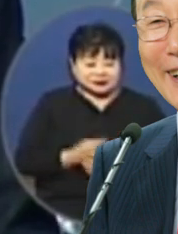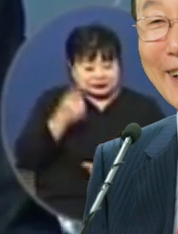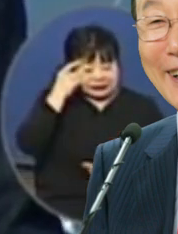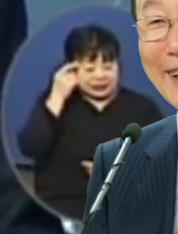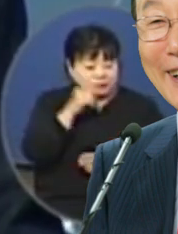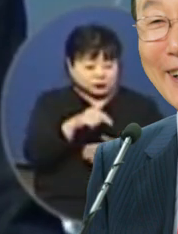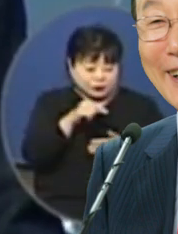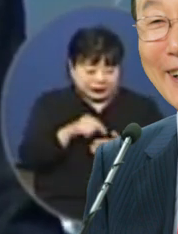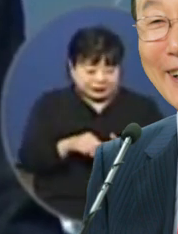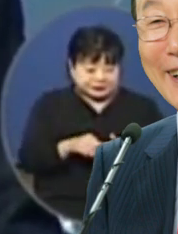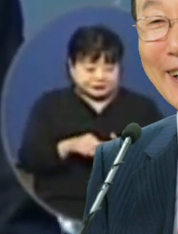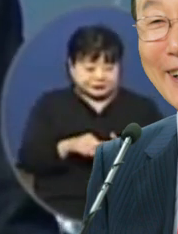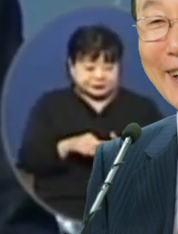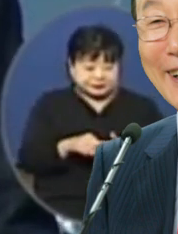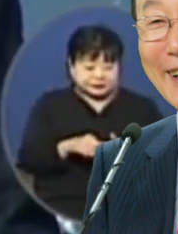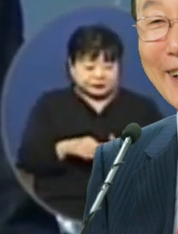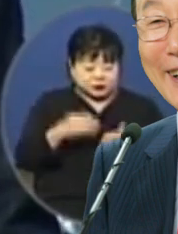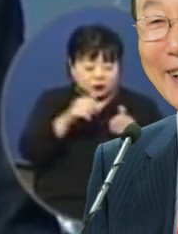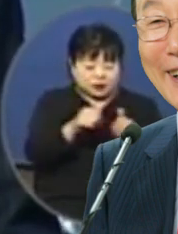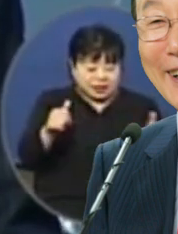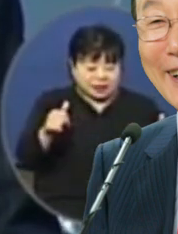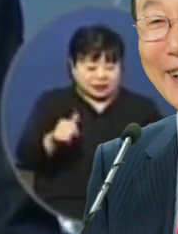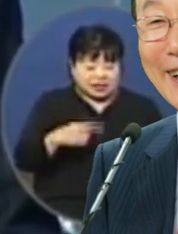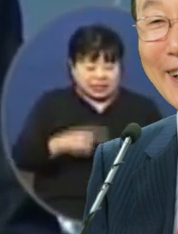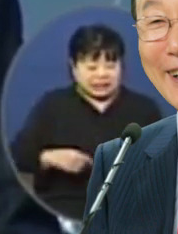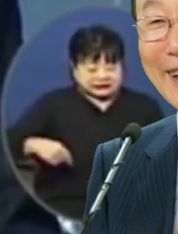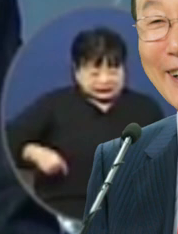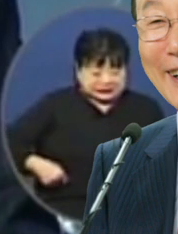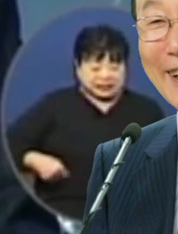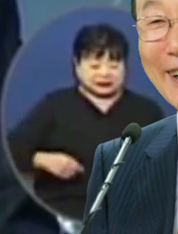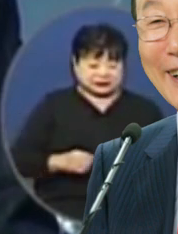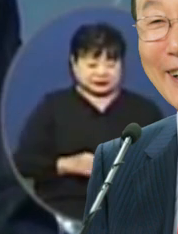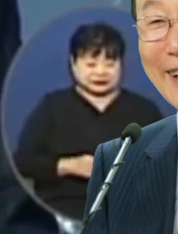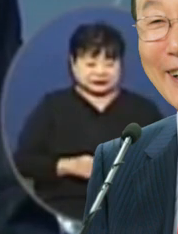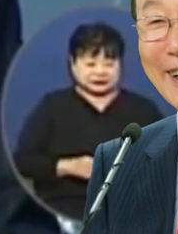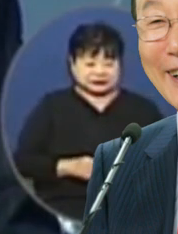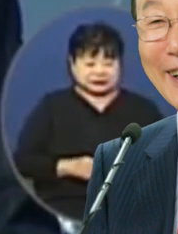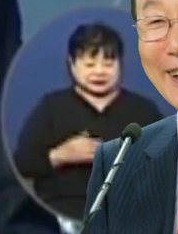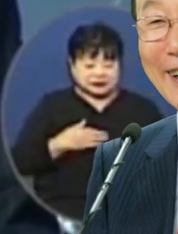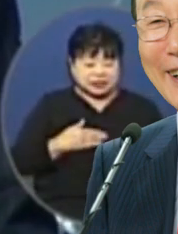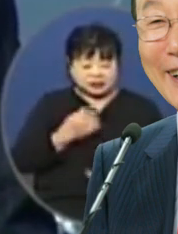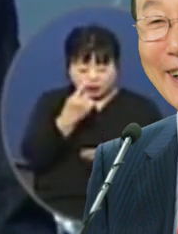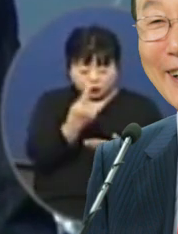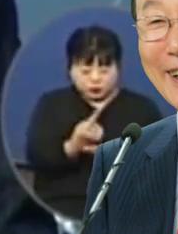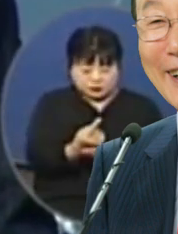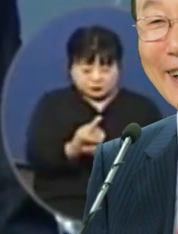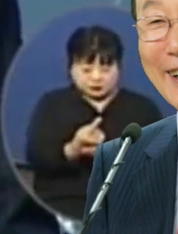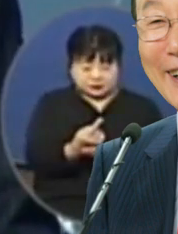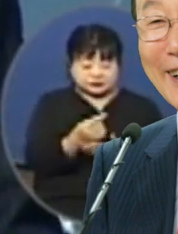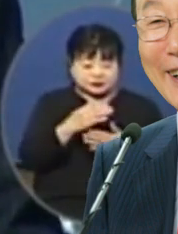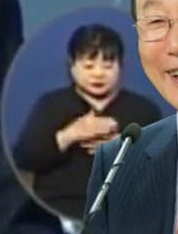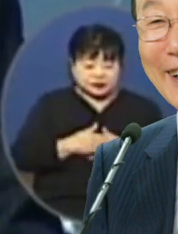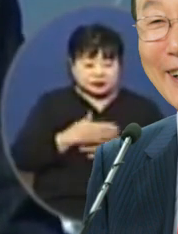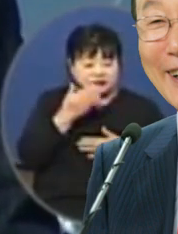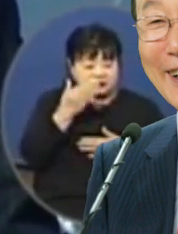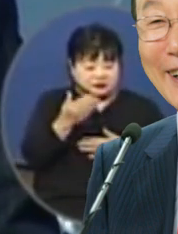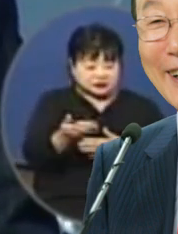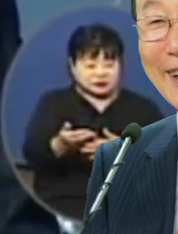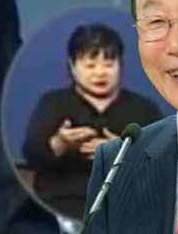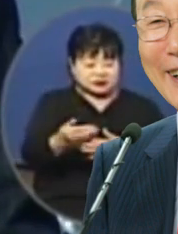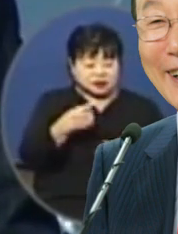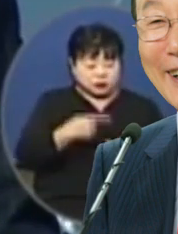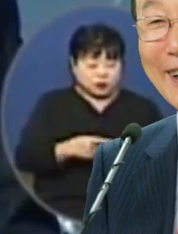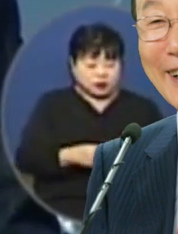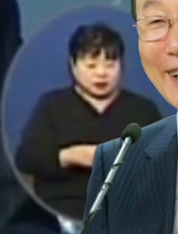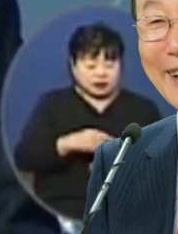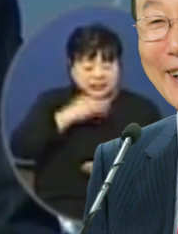속에 골리앗을 보고 너는 칼과 창과 단창으로 내게 나아오는 거니와 나는 네가